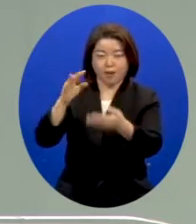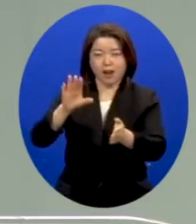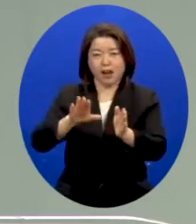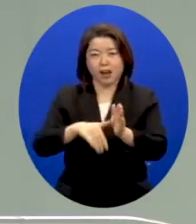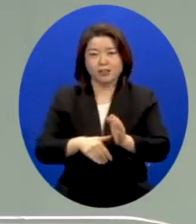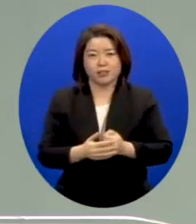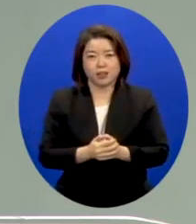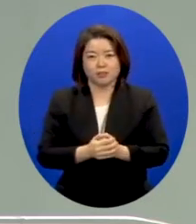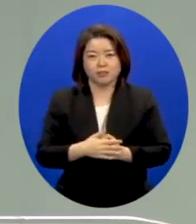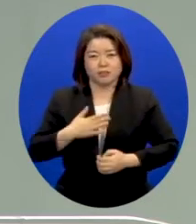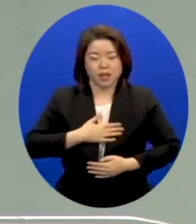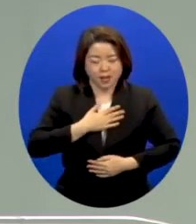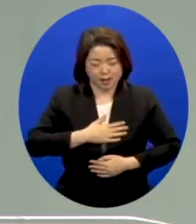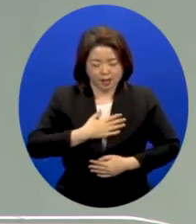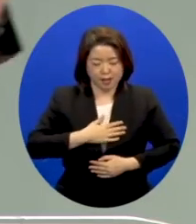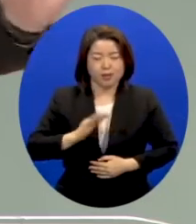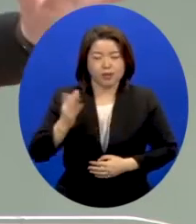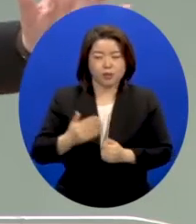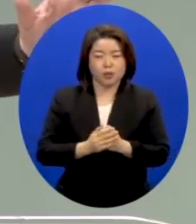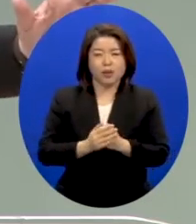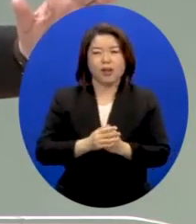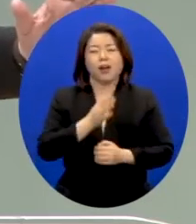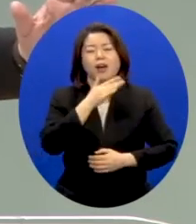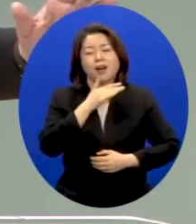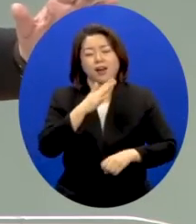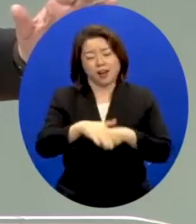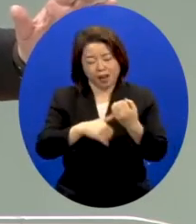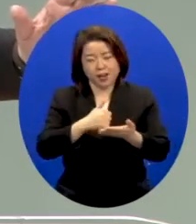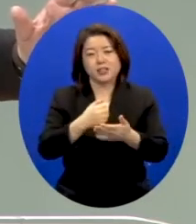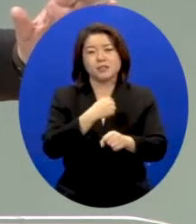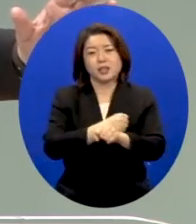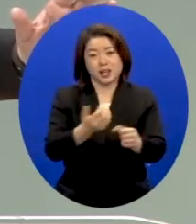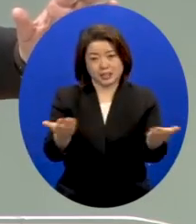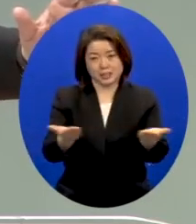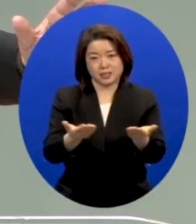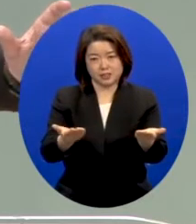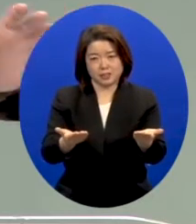알아야 합니다 하나님이 하신 것입니다